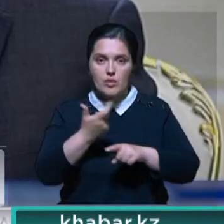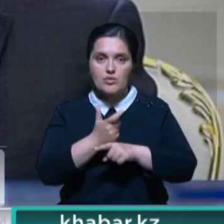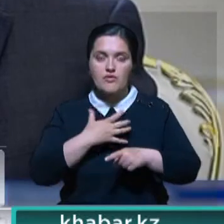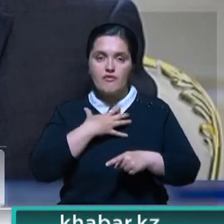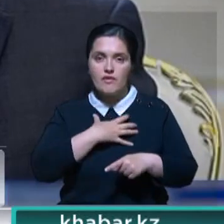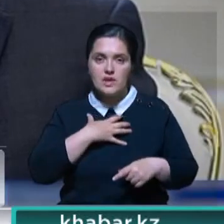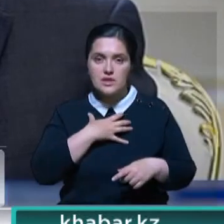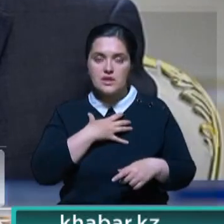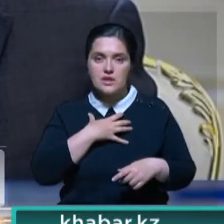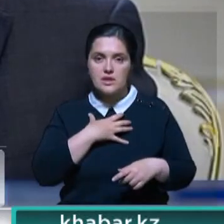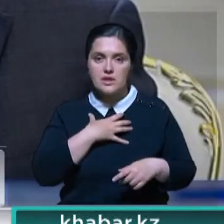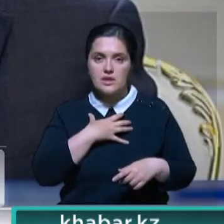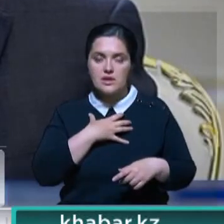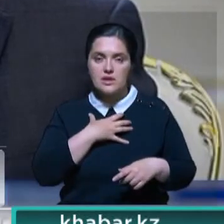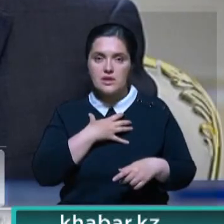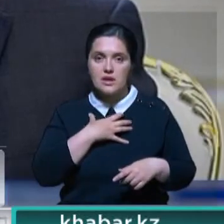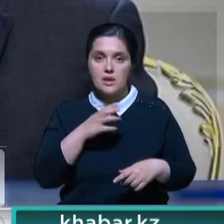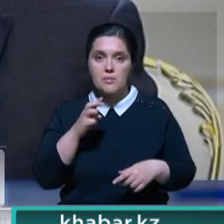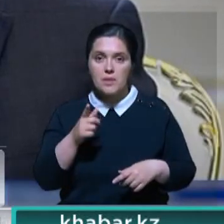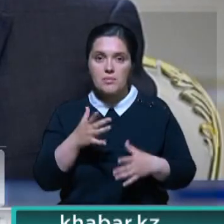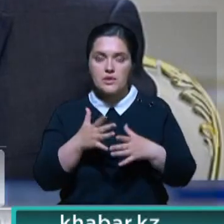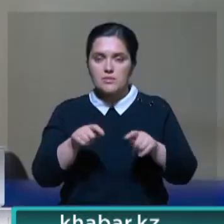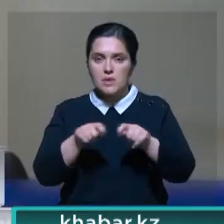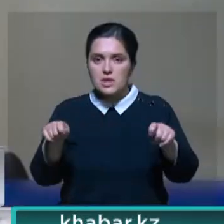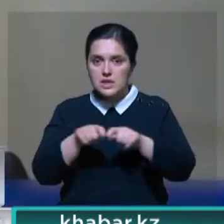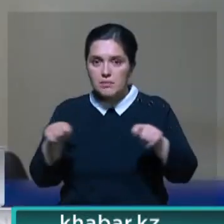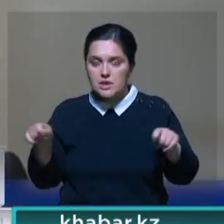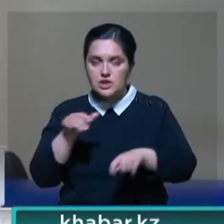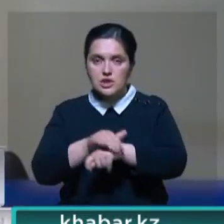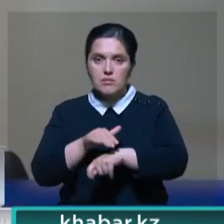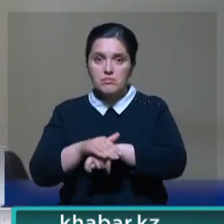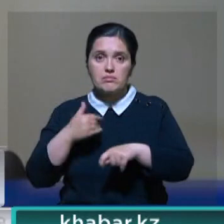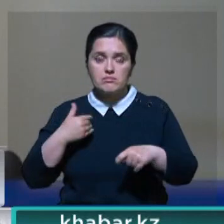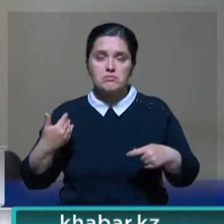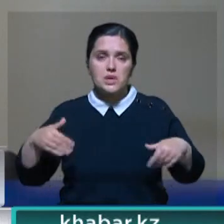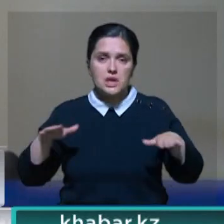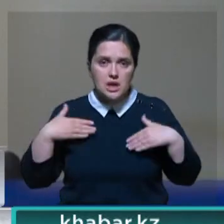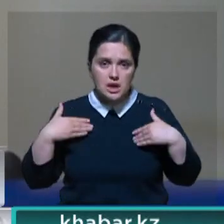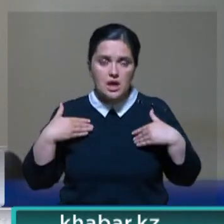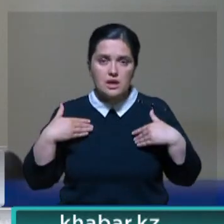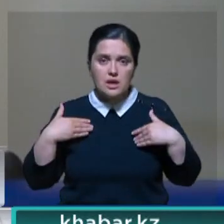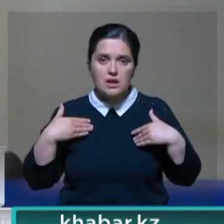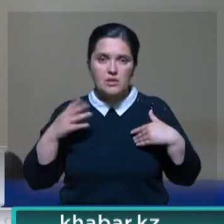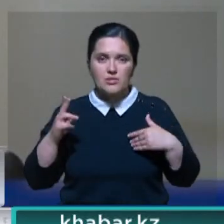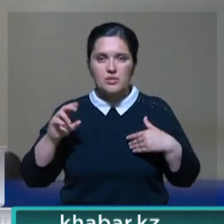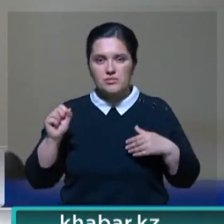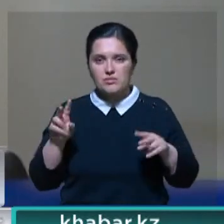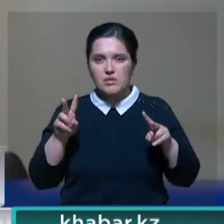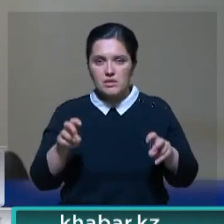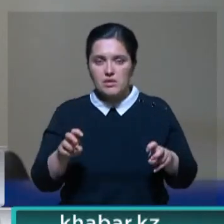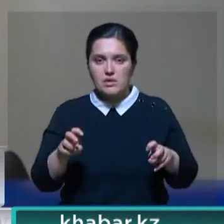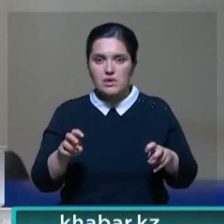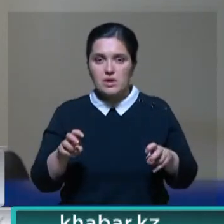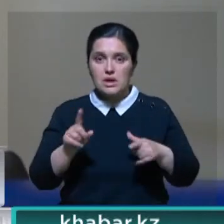следы, которые могли бы привести к большим разоблачениям. Мне предлагали некоторые товарищи, в кавычках, сесть